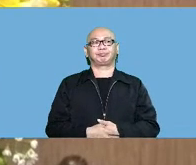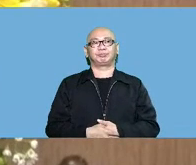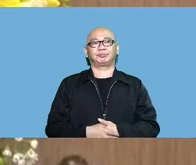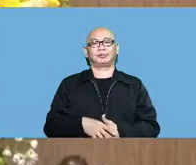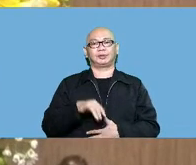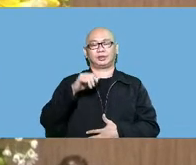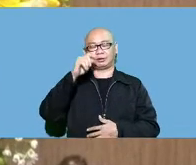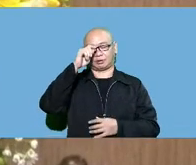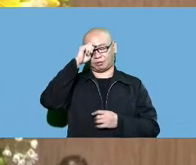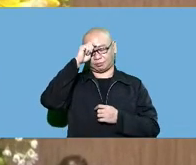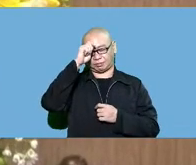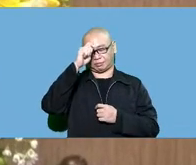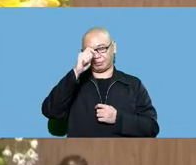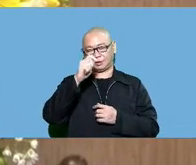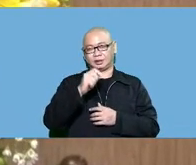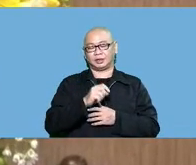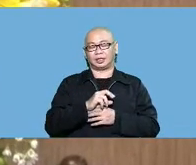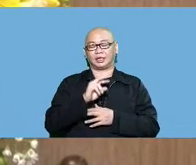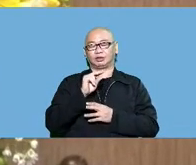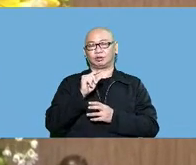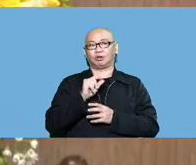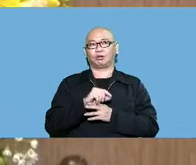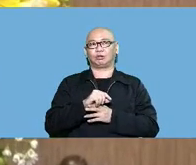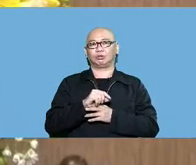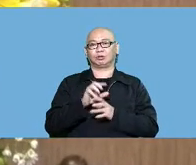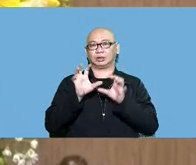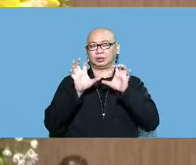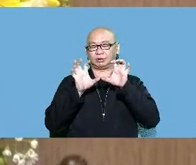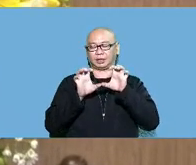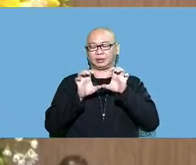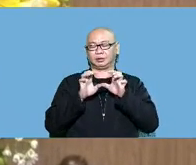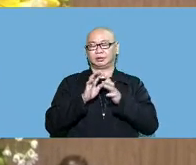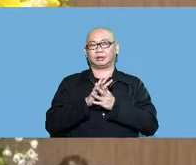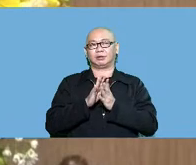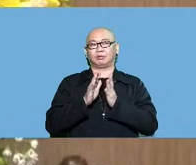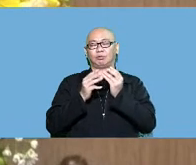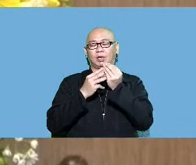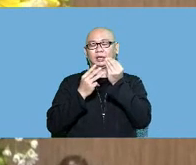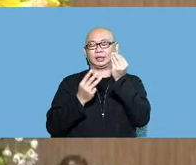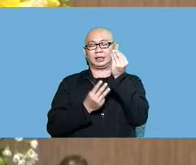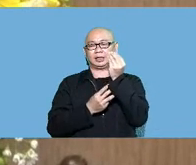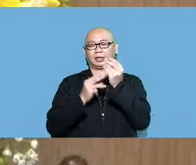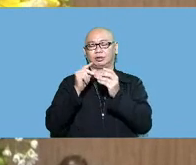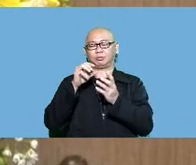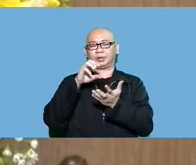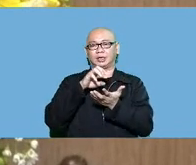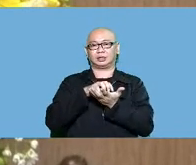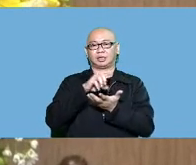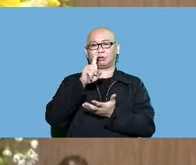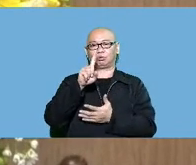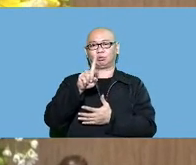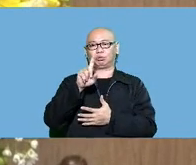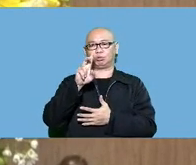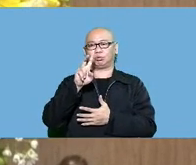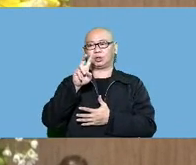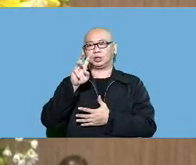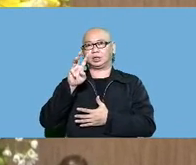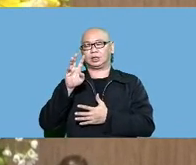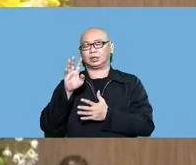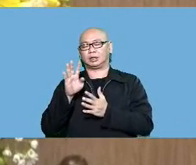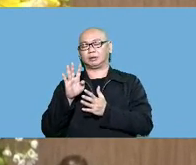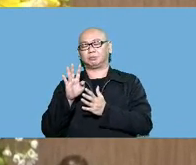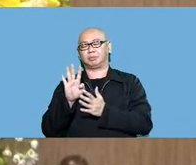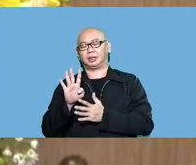Yang terhormat Rektor Universitas Negeri Semarang, Wakil Rektor Bidang 1, 2, 3, 4 Universitas